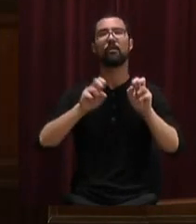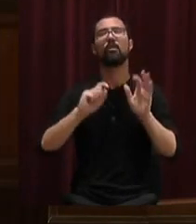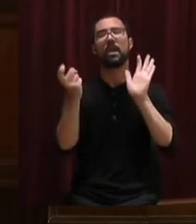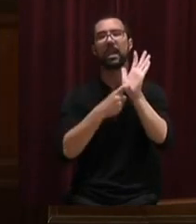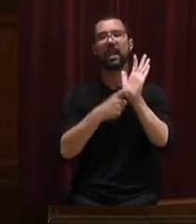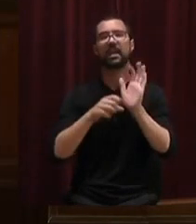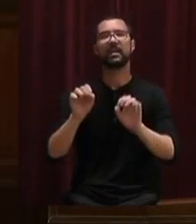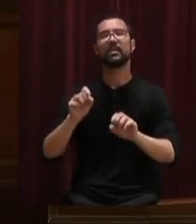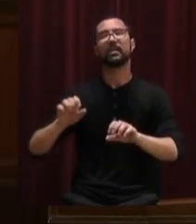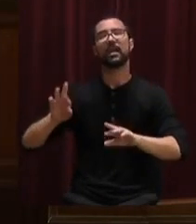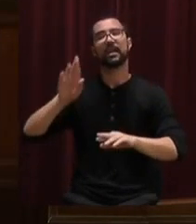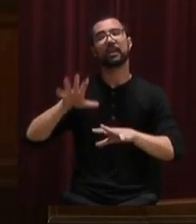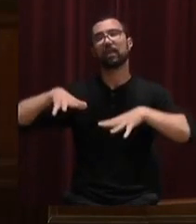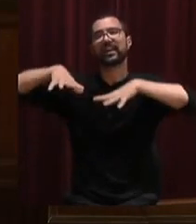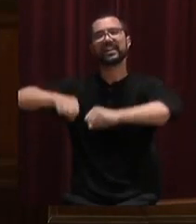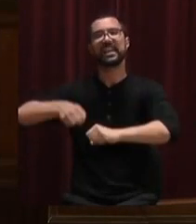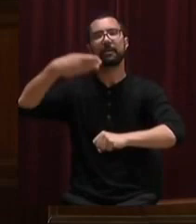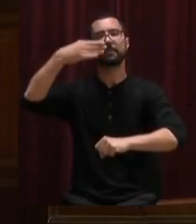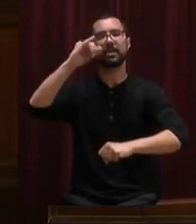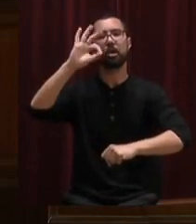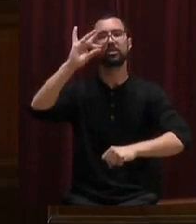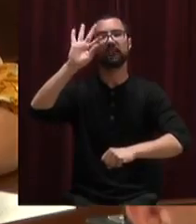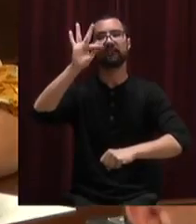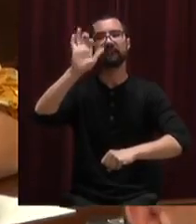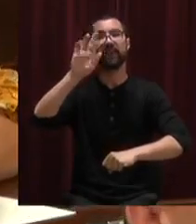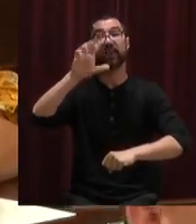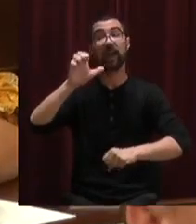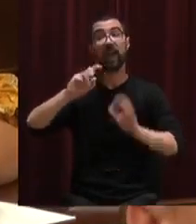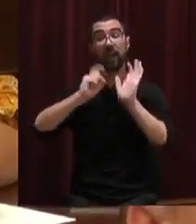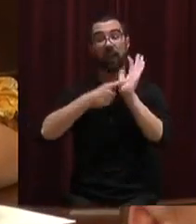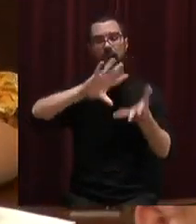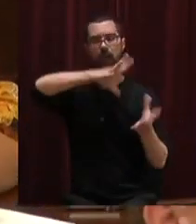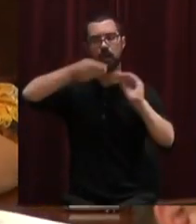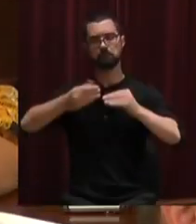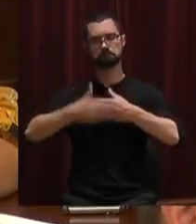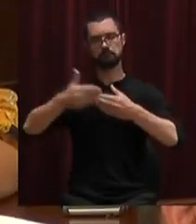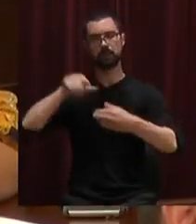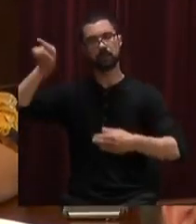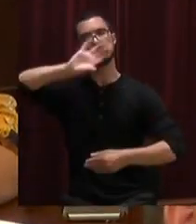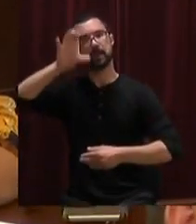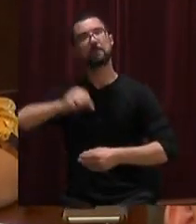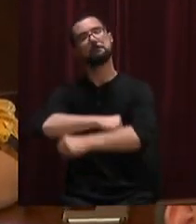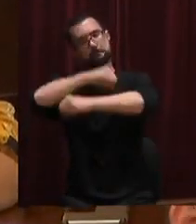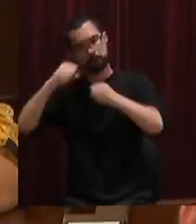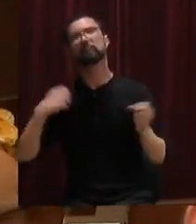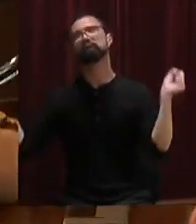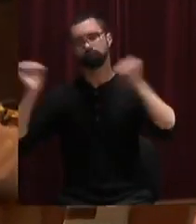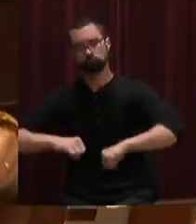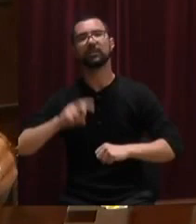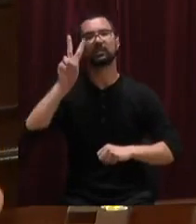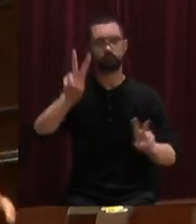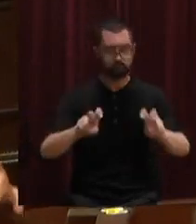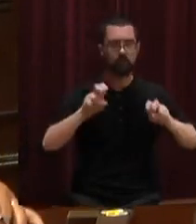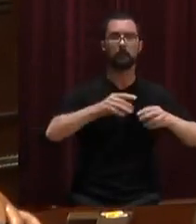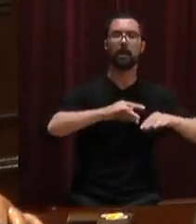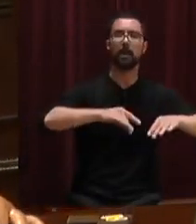biosfera de Menorca, tal com hem acordat amb Més per Menorca. I reclamarem a l'Estat les competències de gestió de costes i que